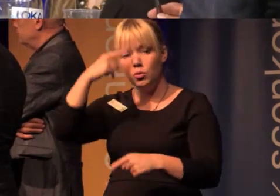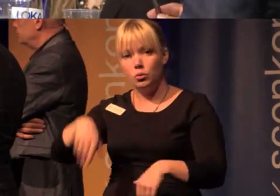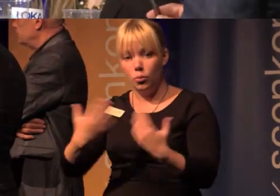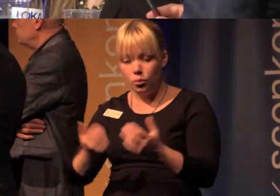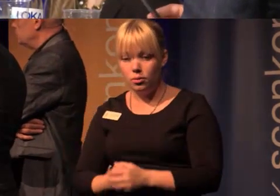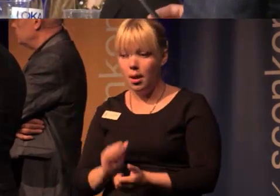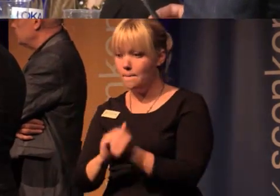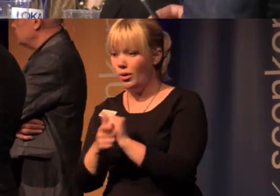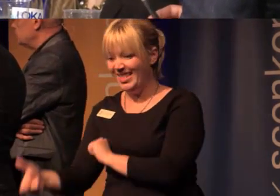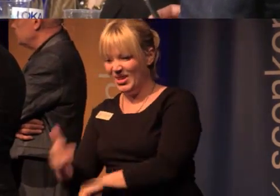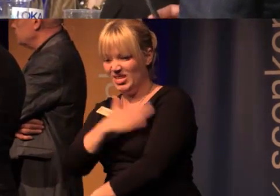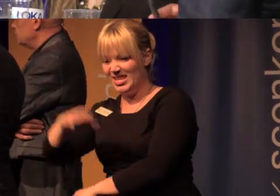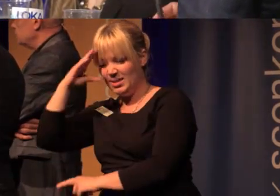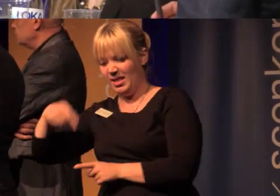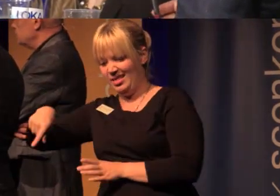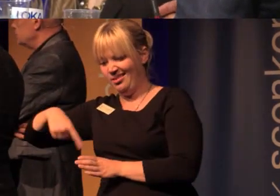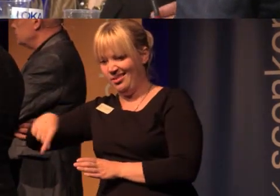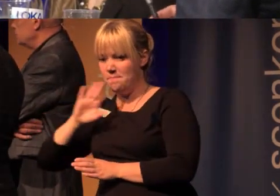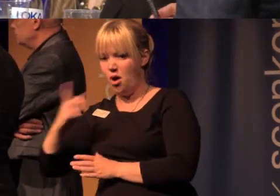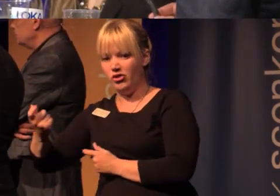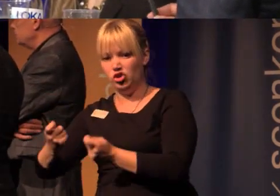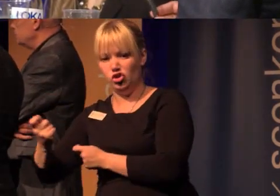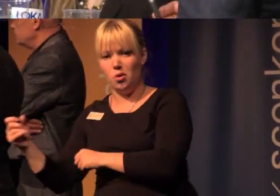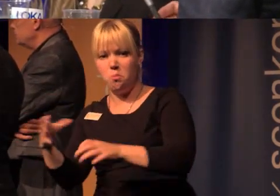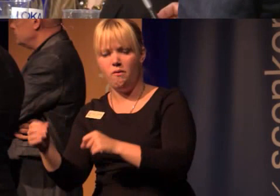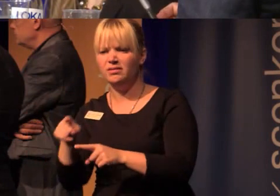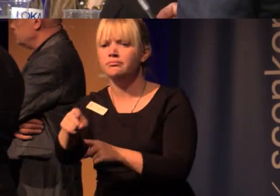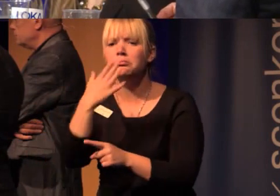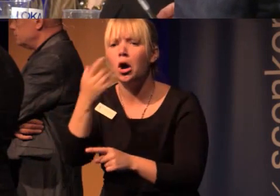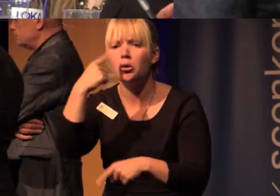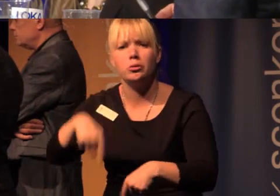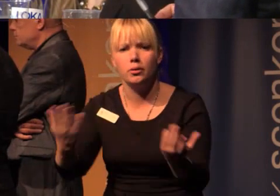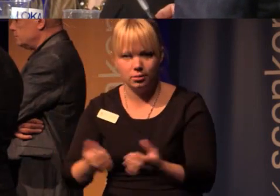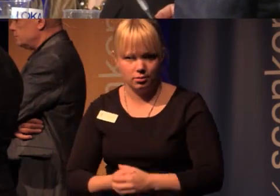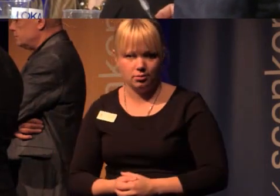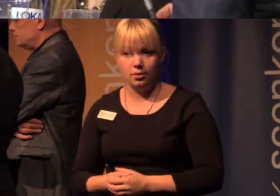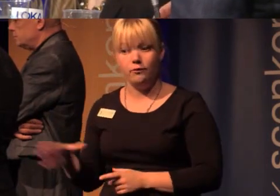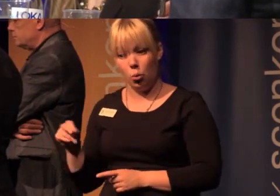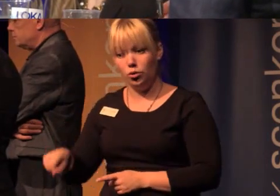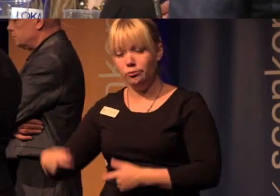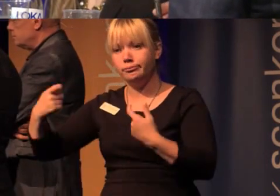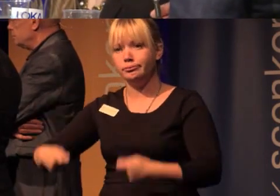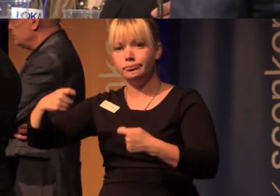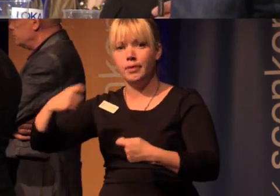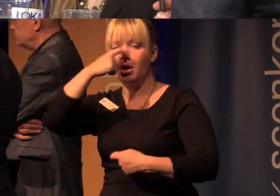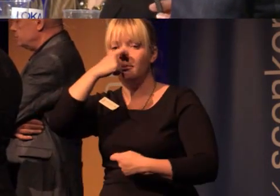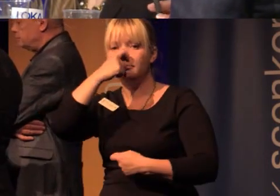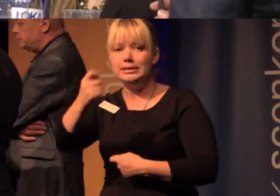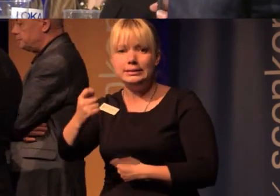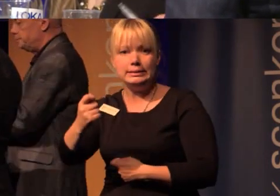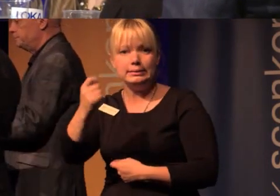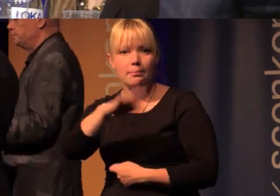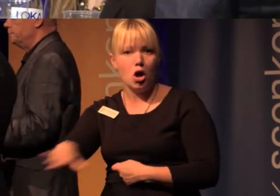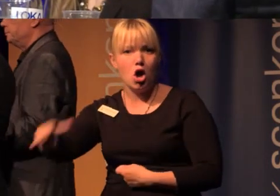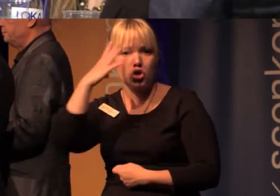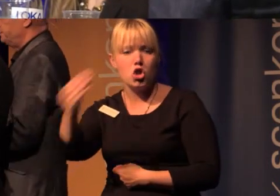i kommunen i mindre omfattning får möjlighet att styra och säga att ja, men det här är bra och därigenom också göra misstag och glömma barn. För det